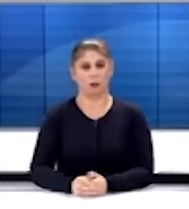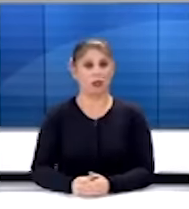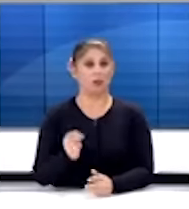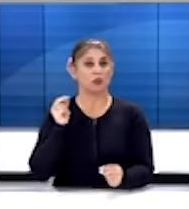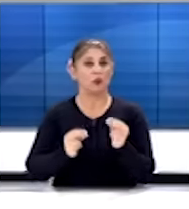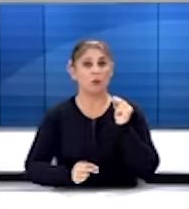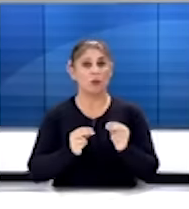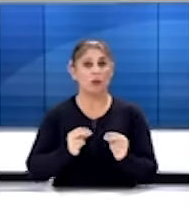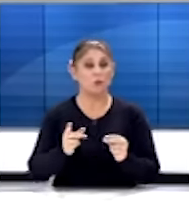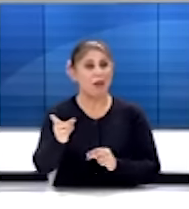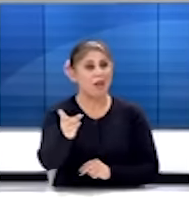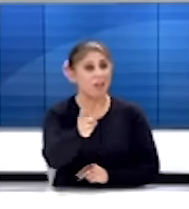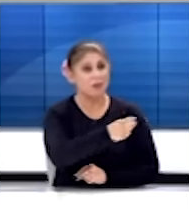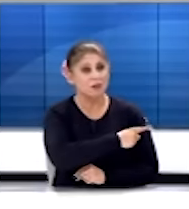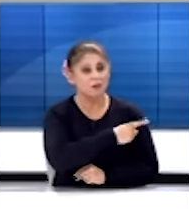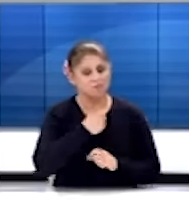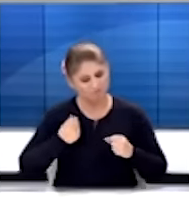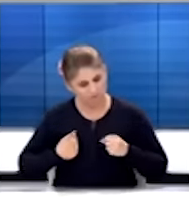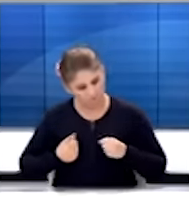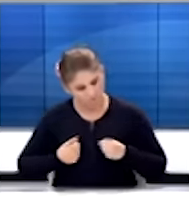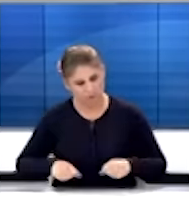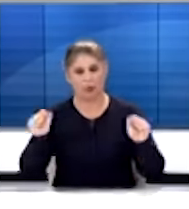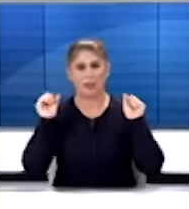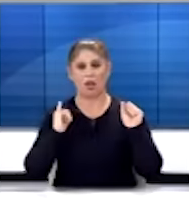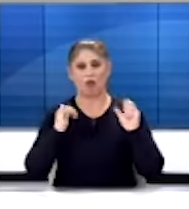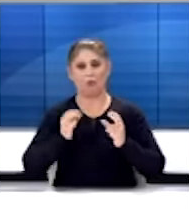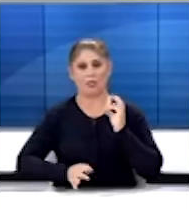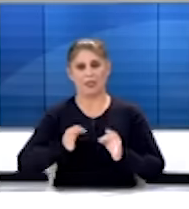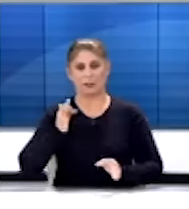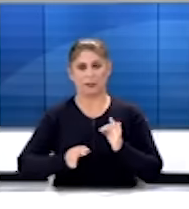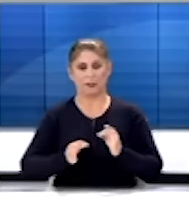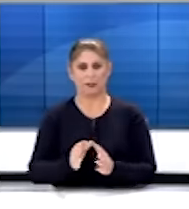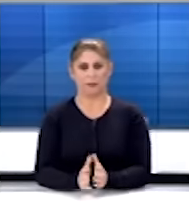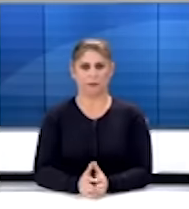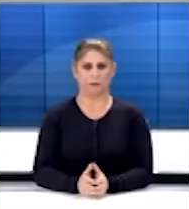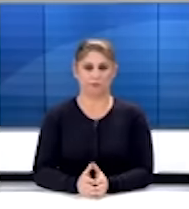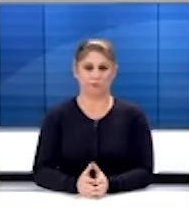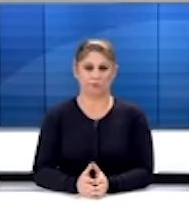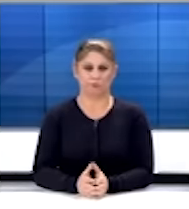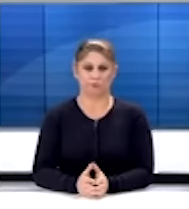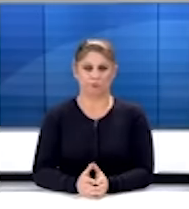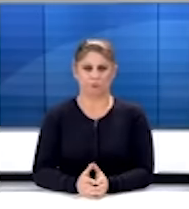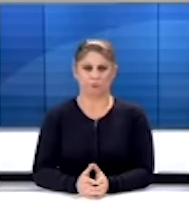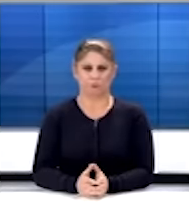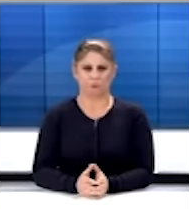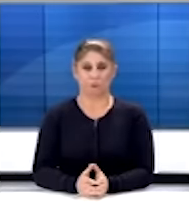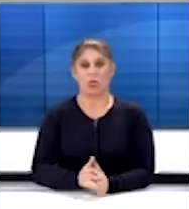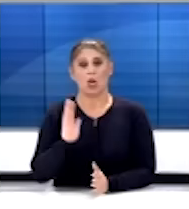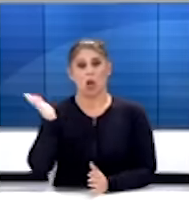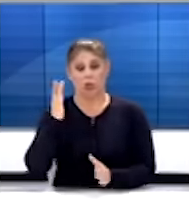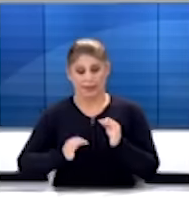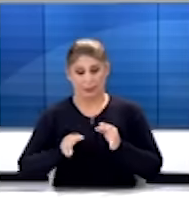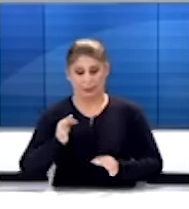εσείς αρνείστε ακόμα και να τη συζητήσετε. Και όταν τη